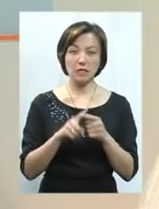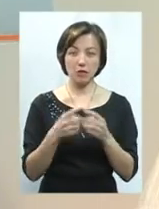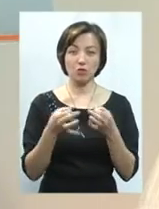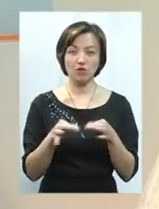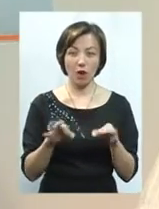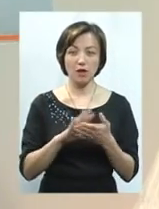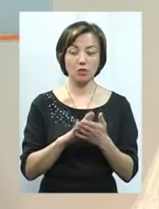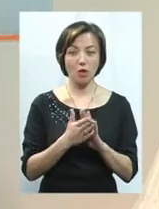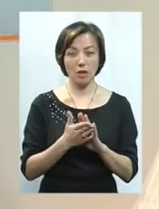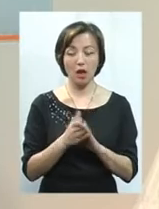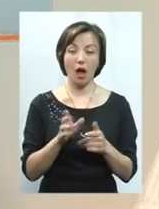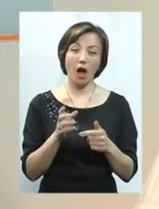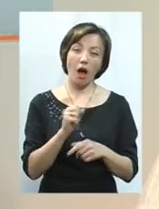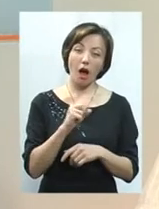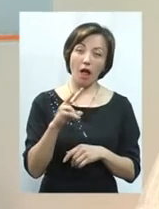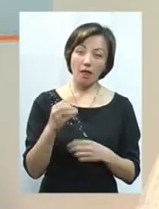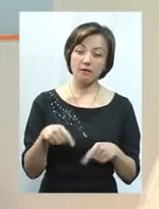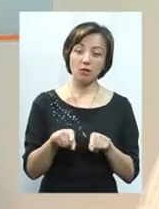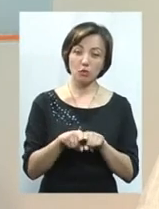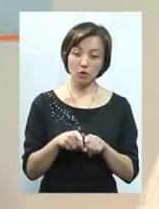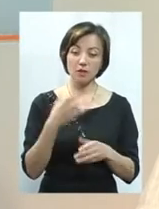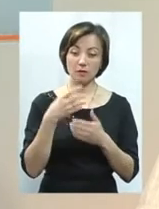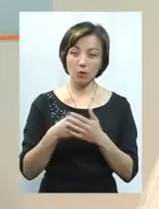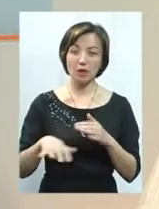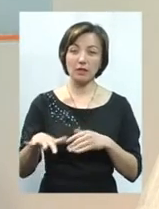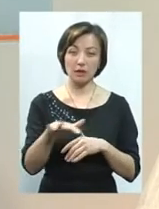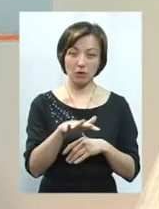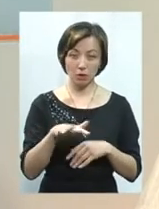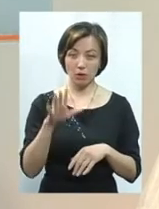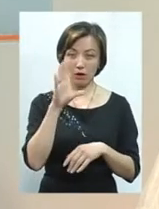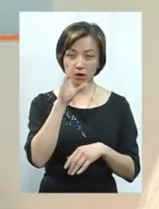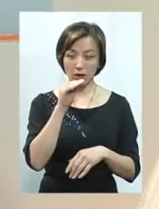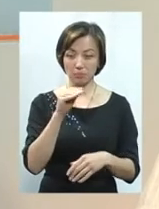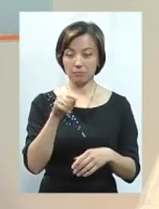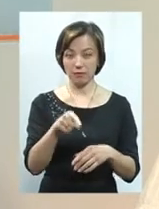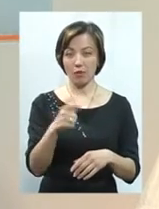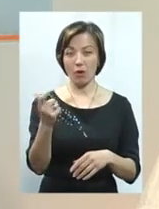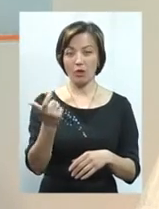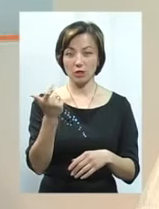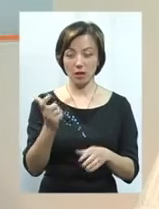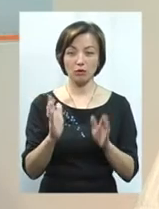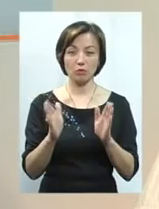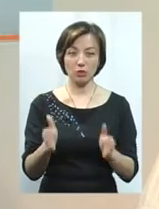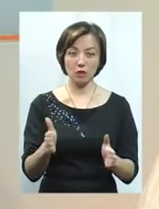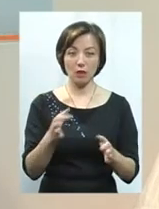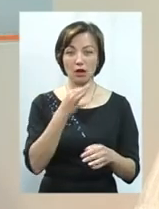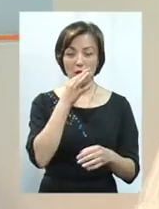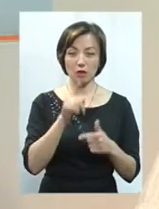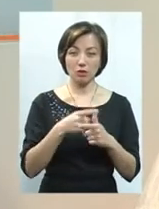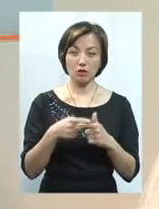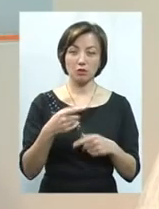дозволяє ситуація, але все одно він свою територію буде мітити, тому що він тут хазяїн і він буде рано чи